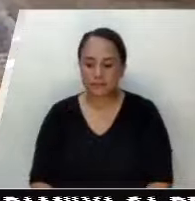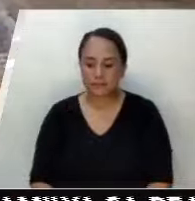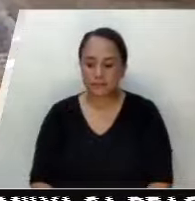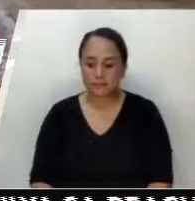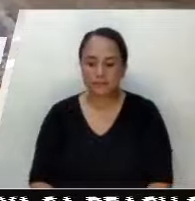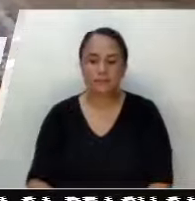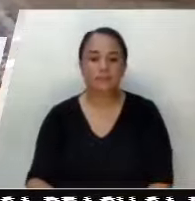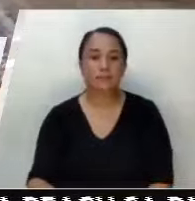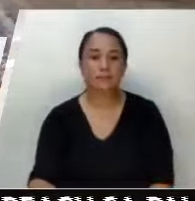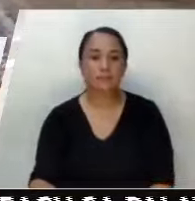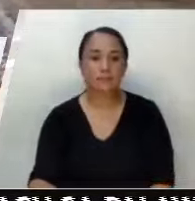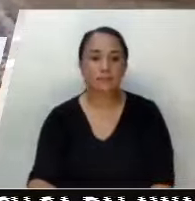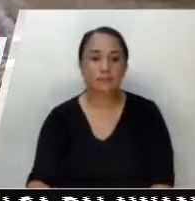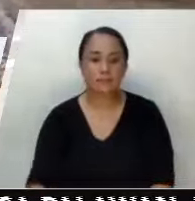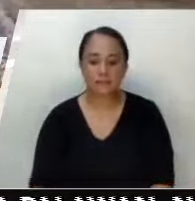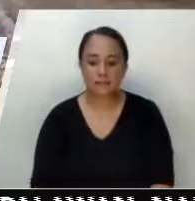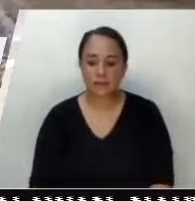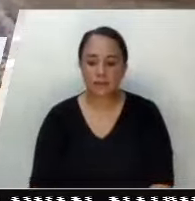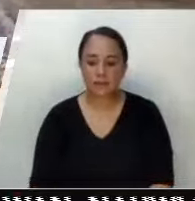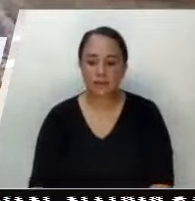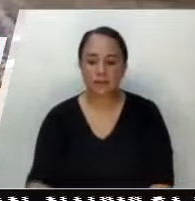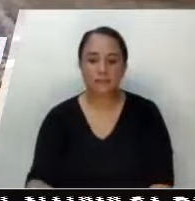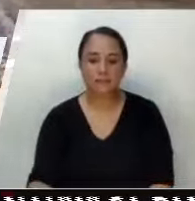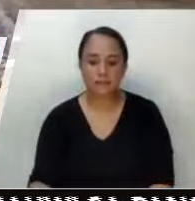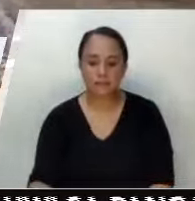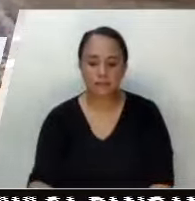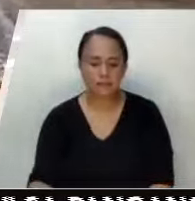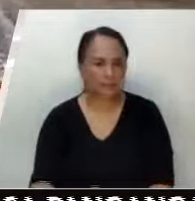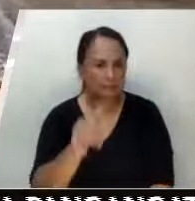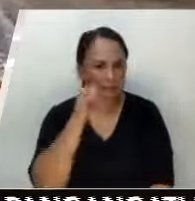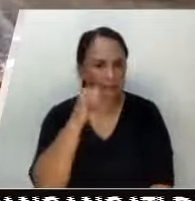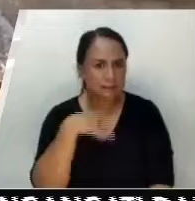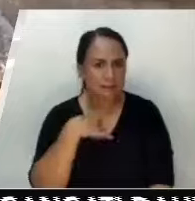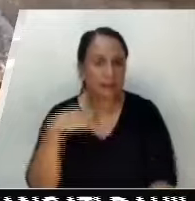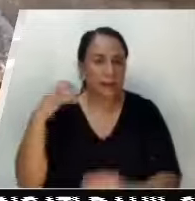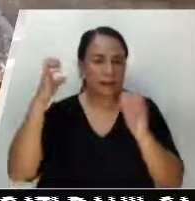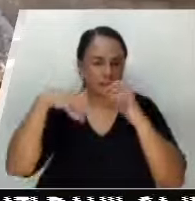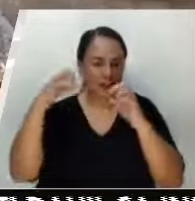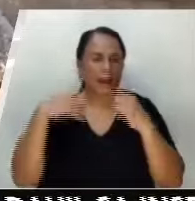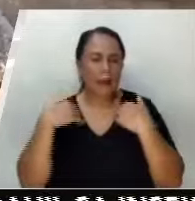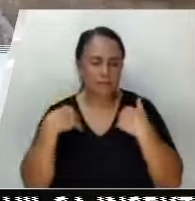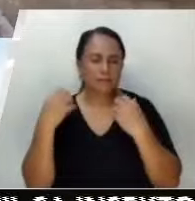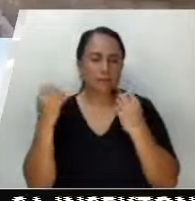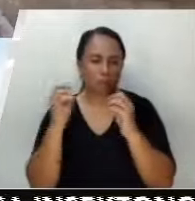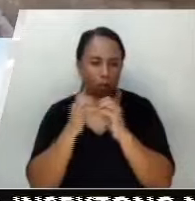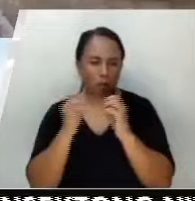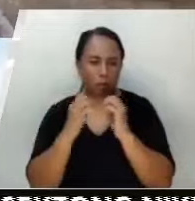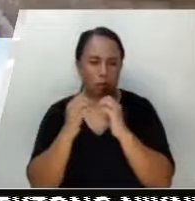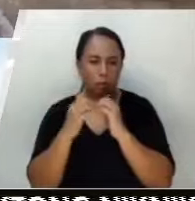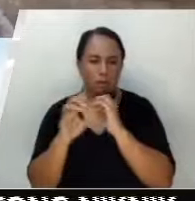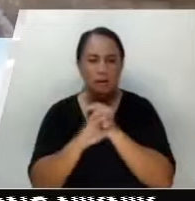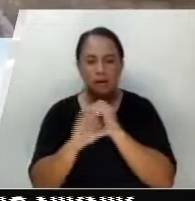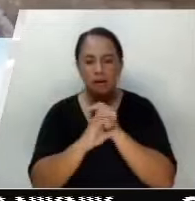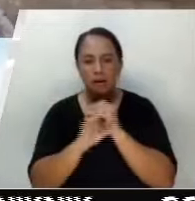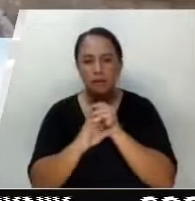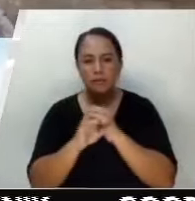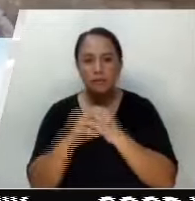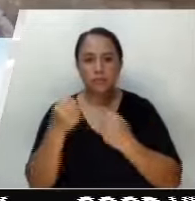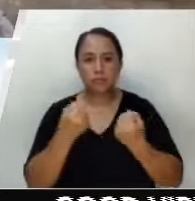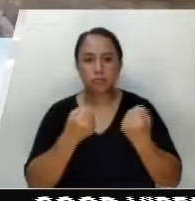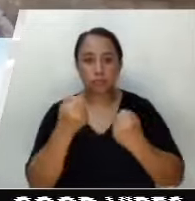Habang pahapon, ini-expect natin na paparami pa rin yung mga sasakyan na babiyahe, lalong-lalo na